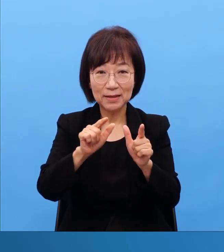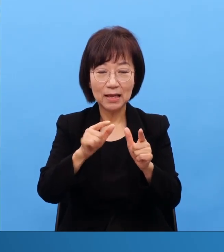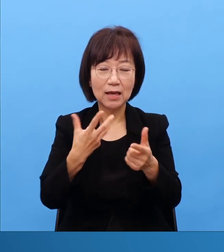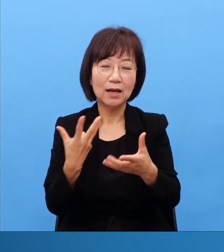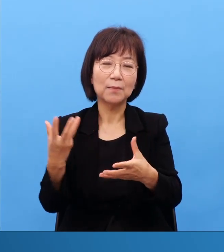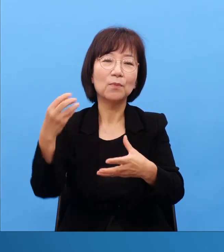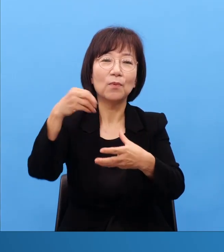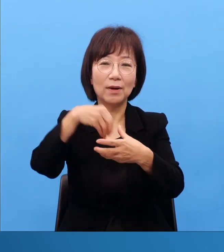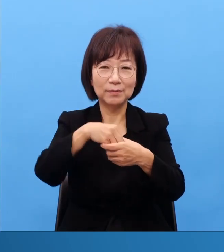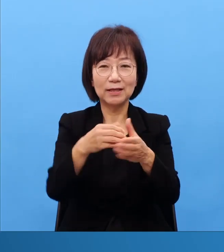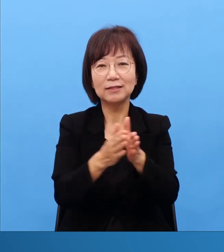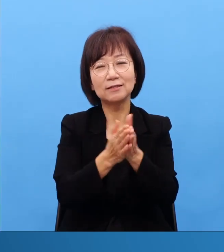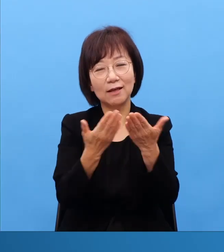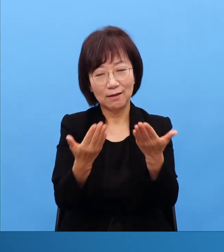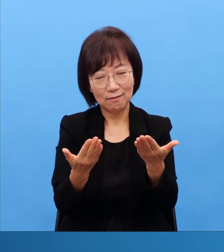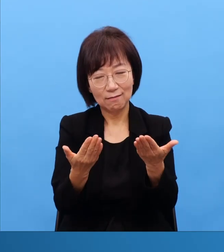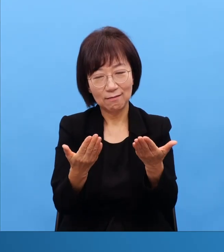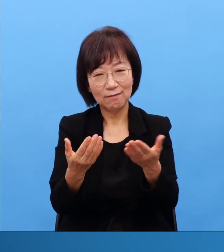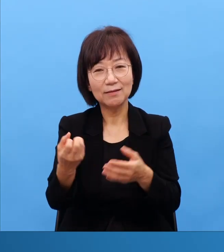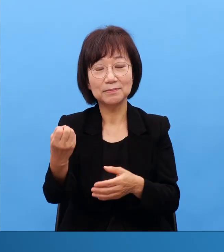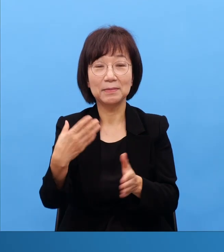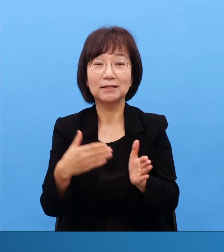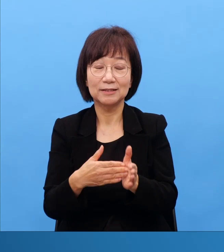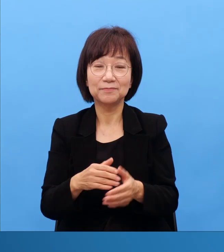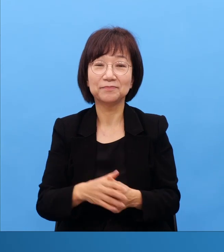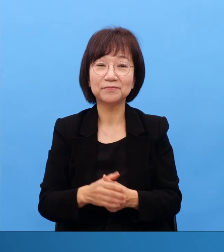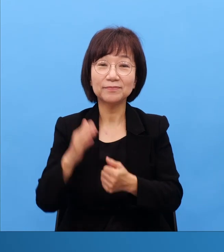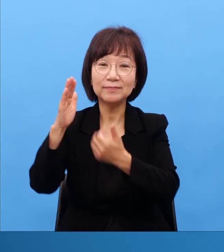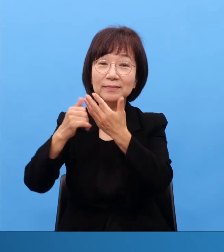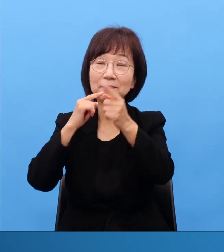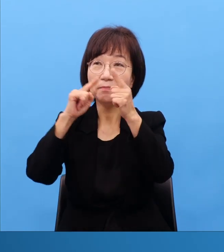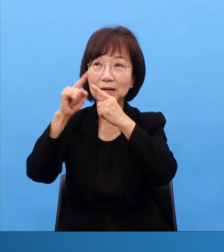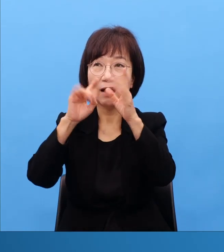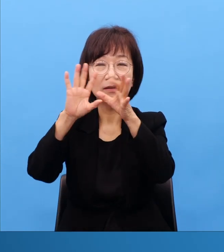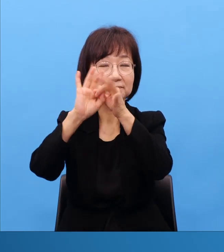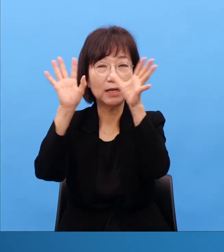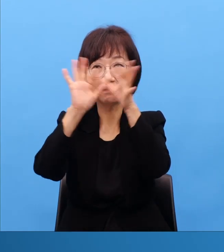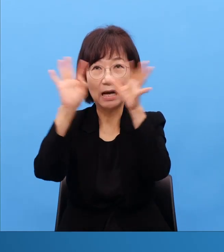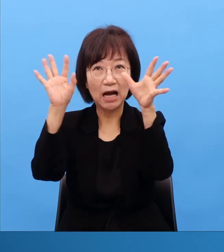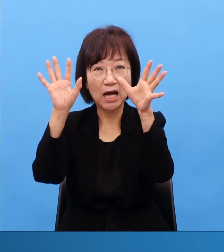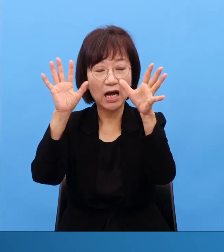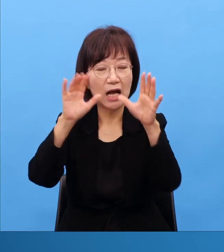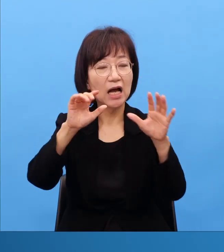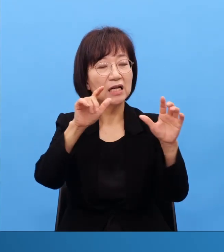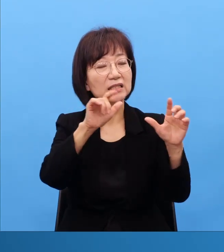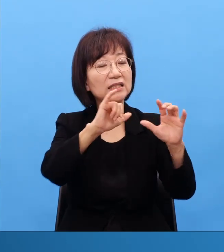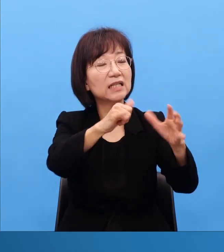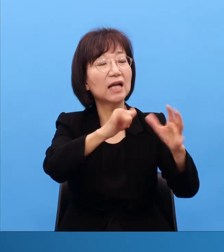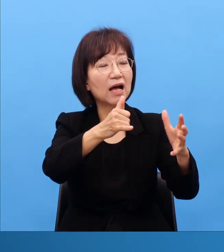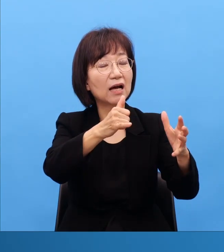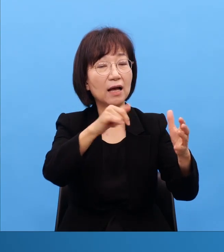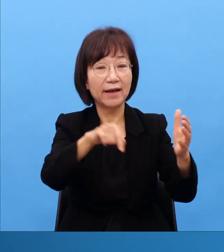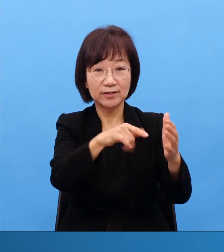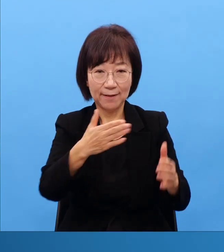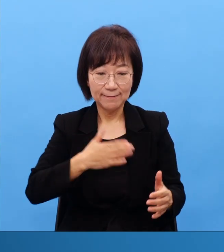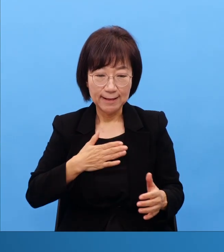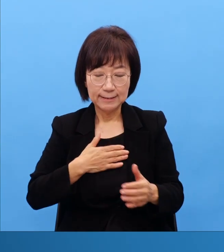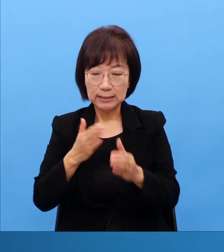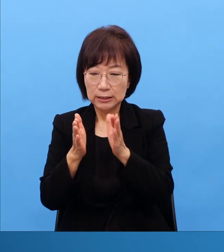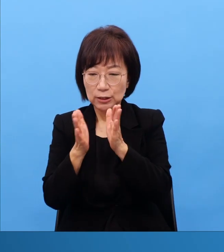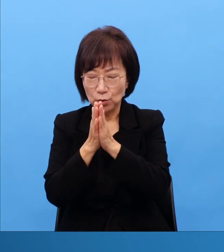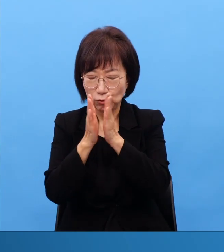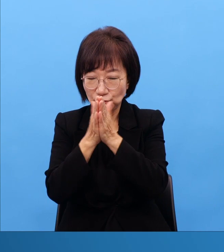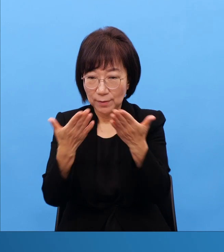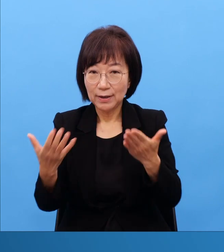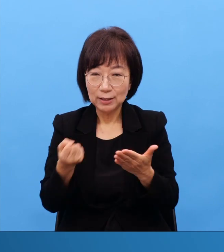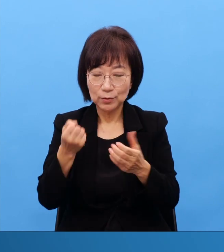해주기도 했다. 하나님의 말씀과 상관없이 살아가는 세상 속에서 나는 기도 수첩을 가지고 말씀 속에 담긴